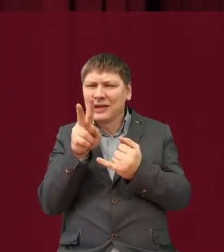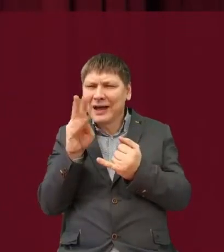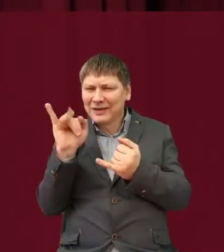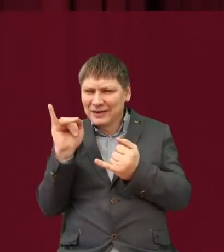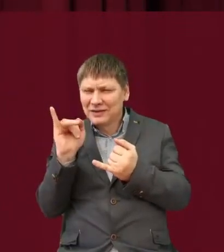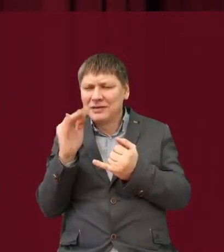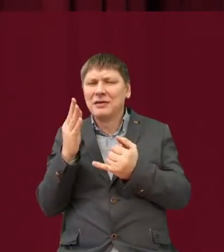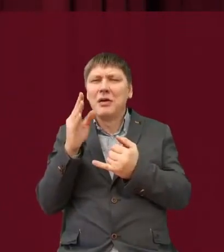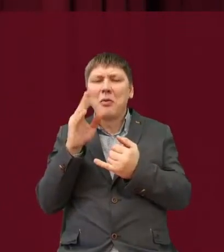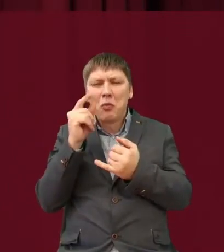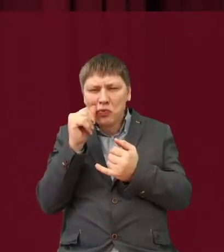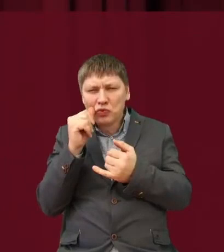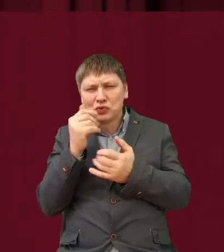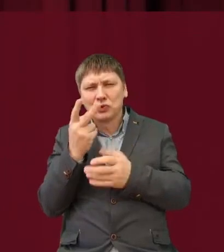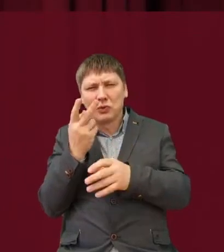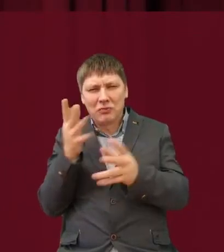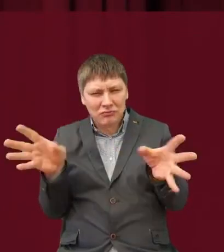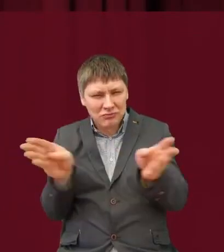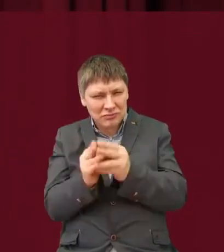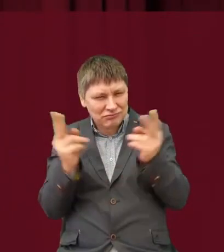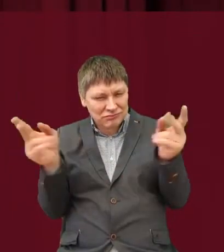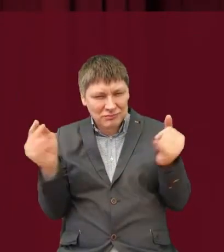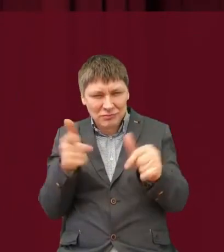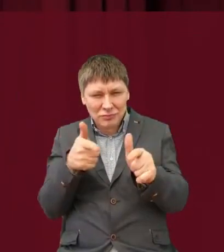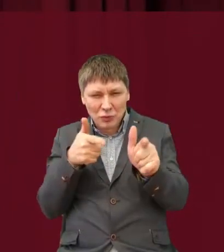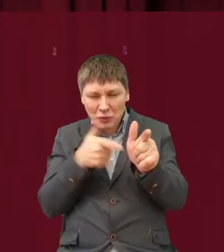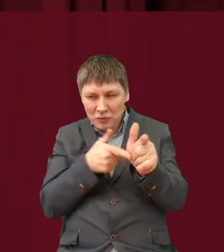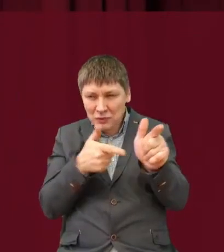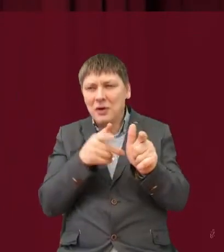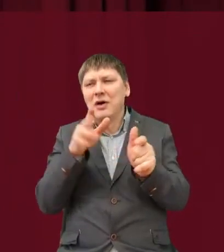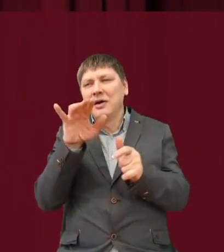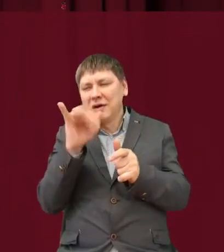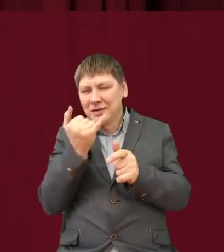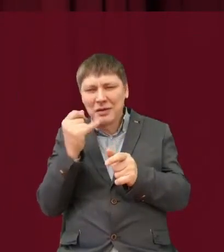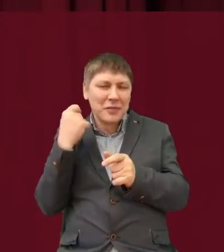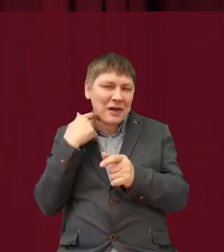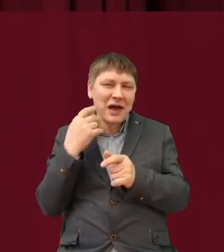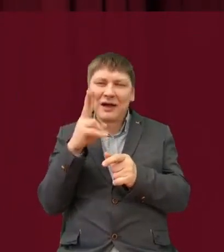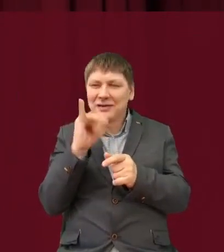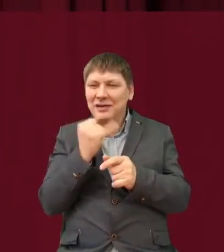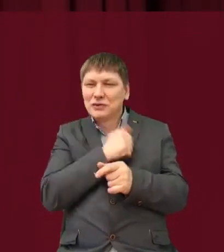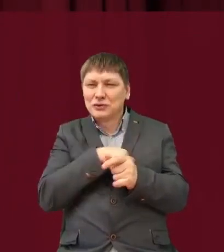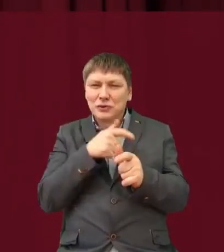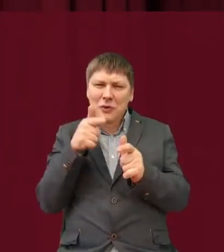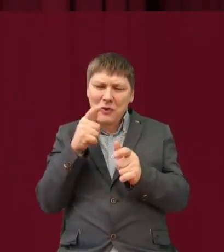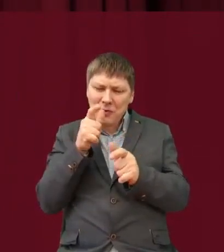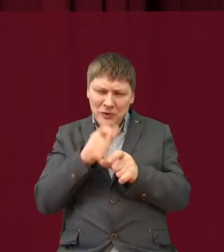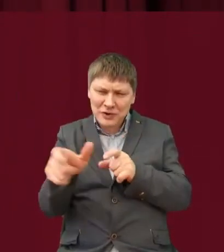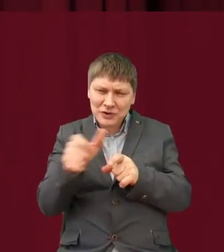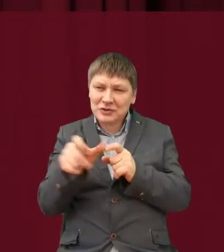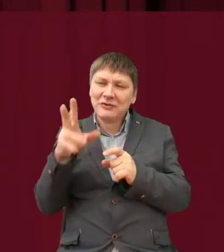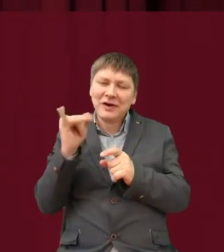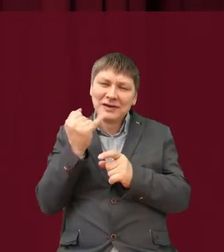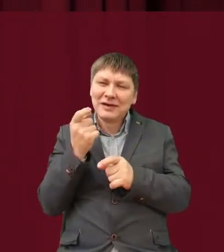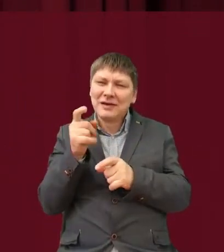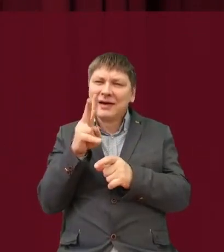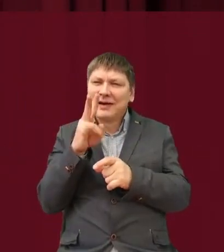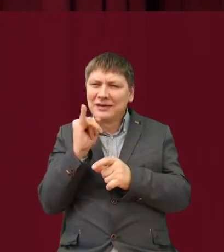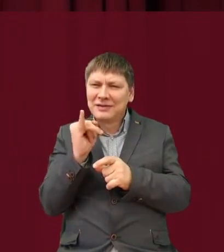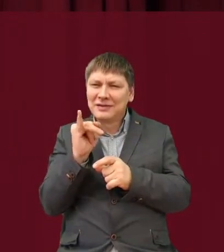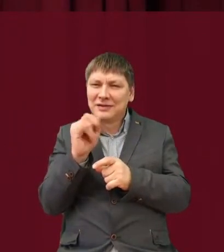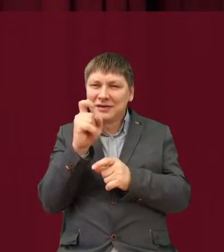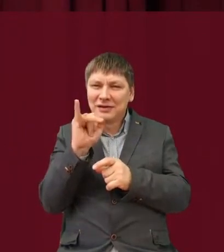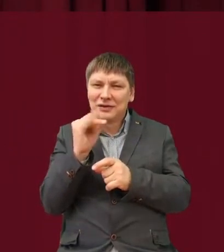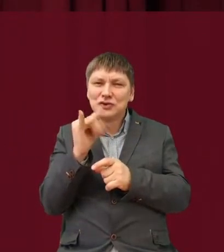мужеложники ни воры ни лихоинцы не пьяницы ни злоречивые не хищники царствия Божие не